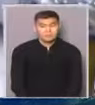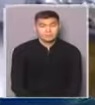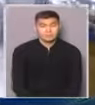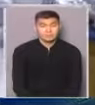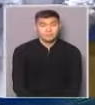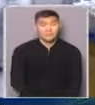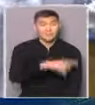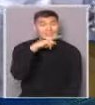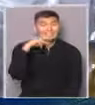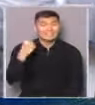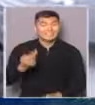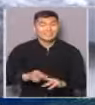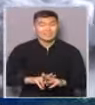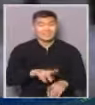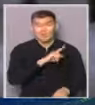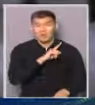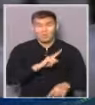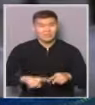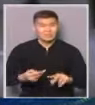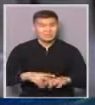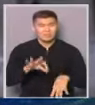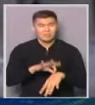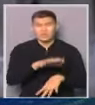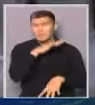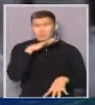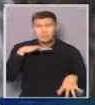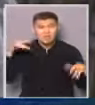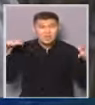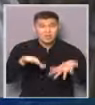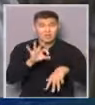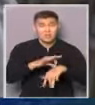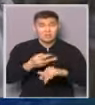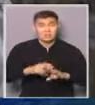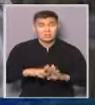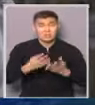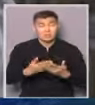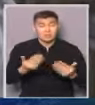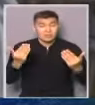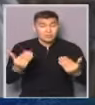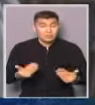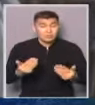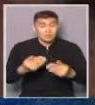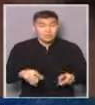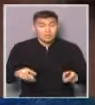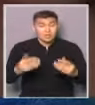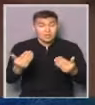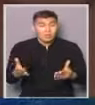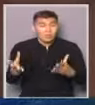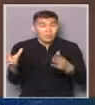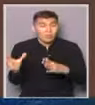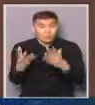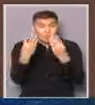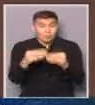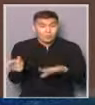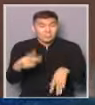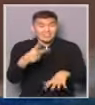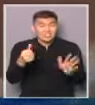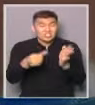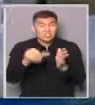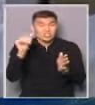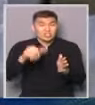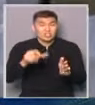В Российской Федерации резко увеличилась заболеваемость коронавирусом. По официальным данным, за минувшие сутки почти 26